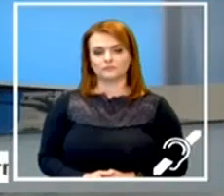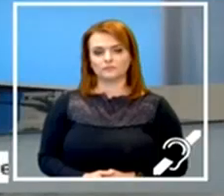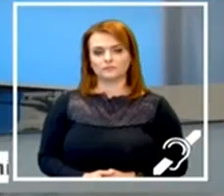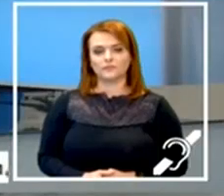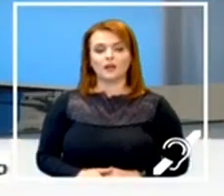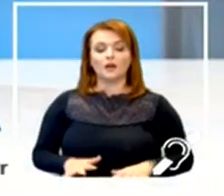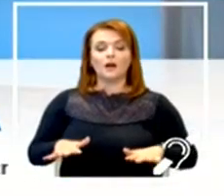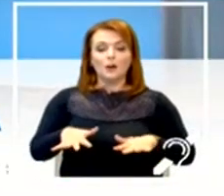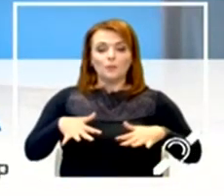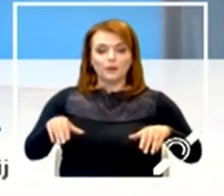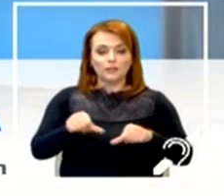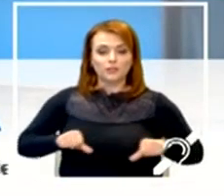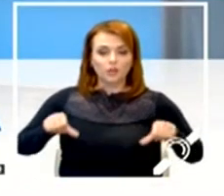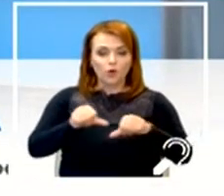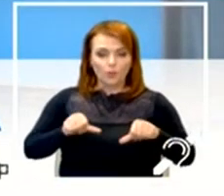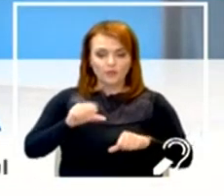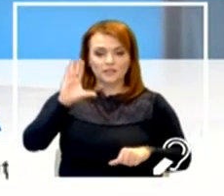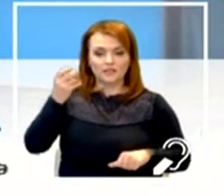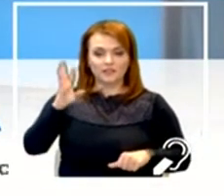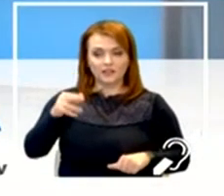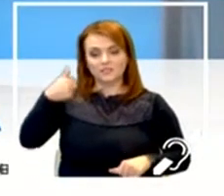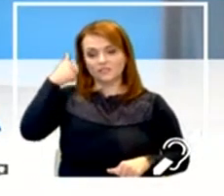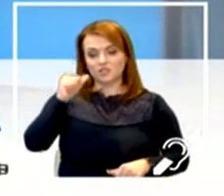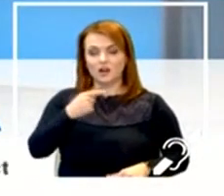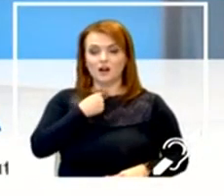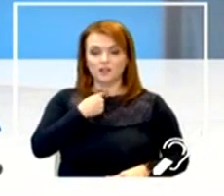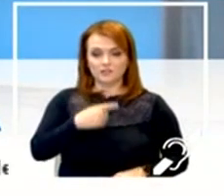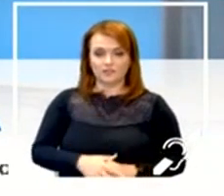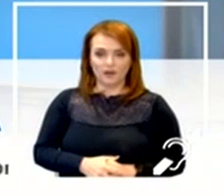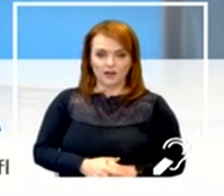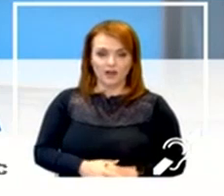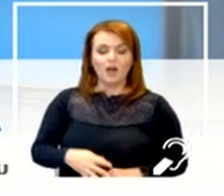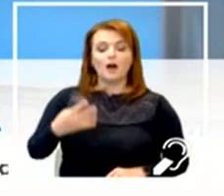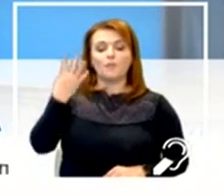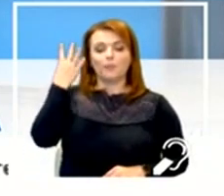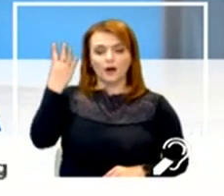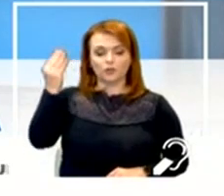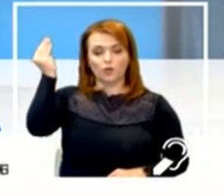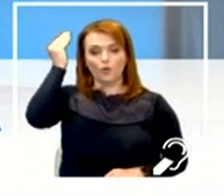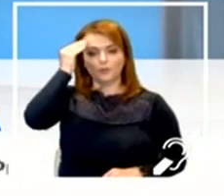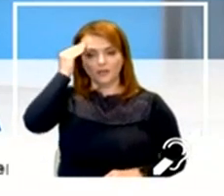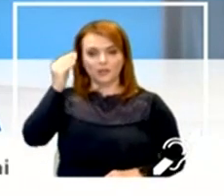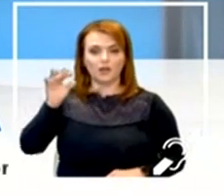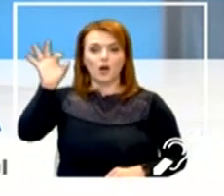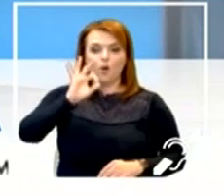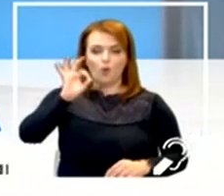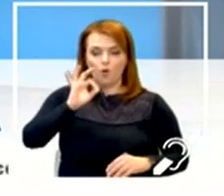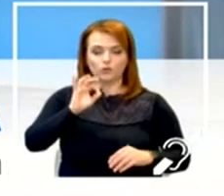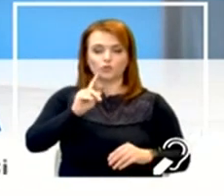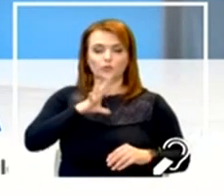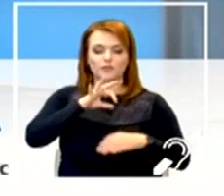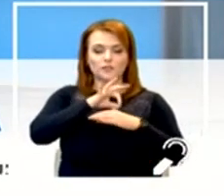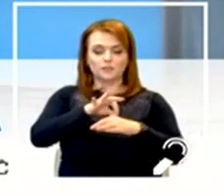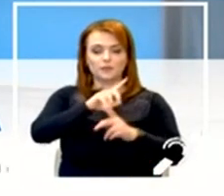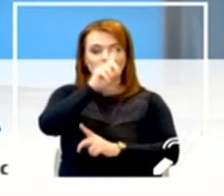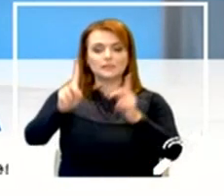plenul comisiei de la Veneția a aprobat ieri într o ședință patru opinii privind unele legi prezentate de Republica Moldova Printre acestea